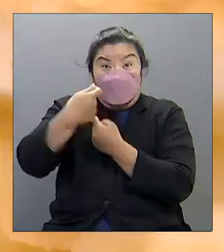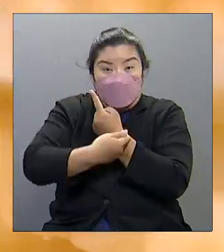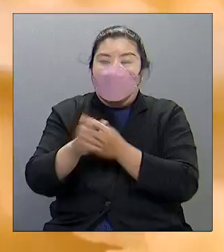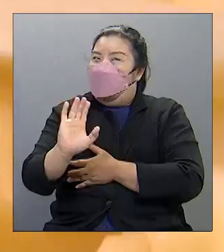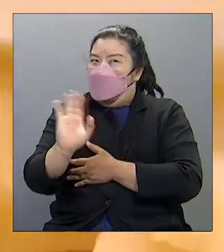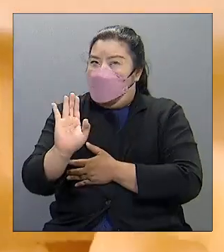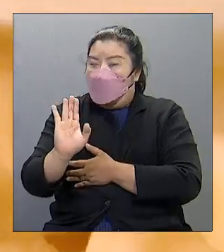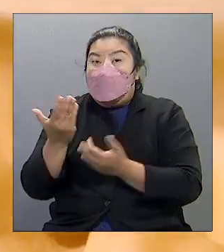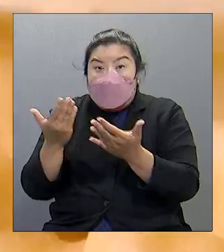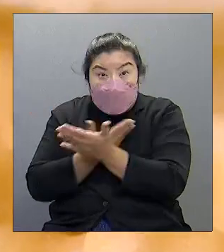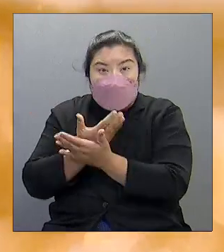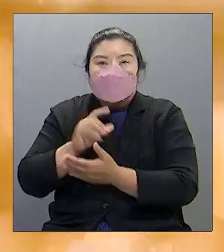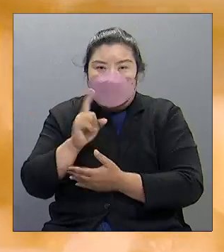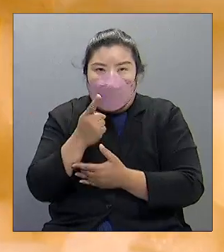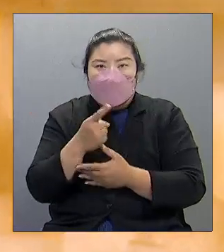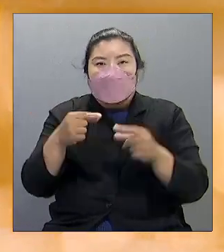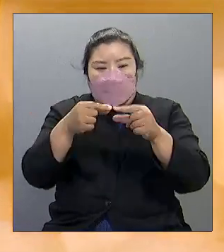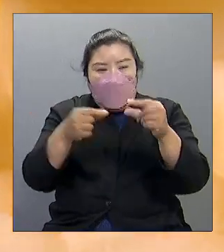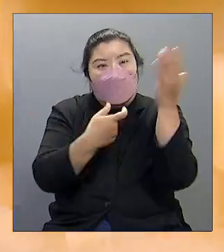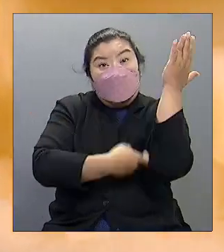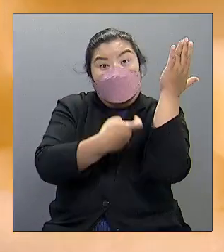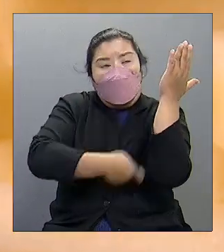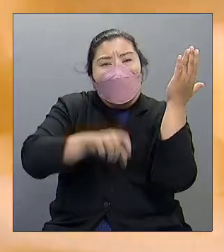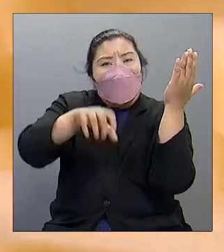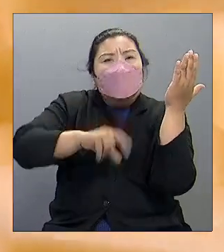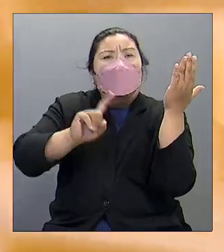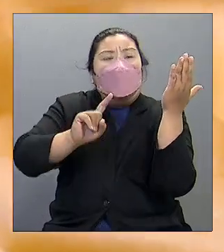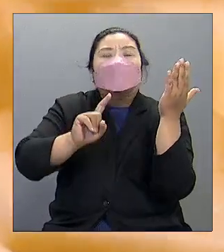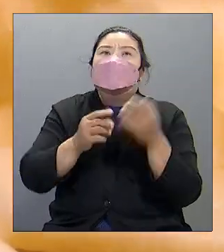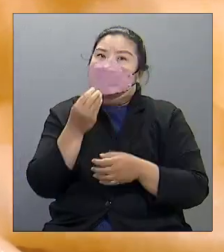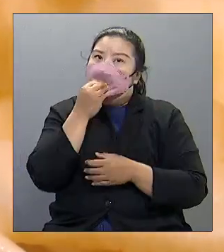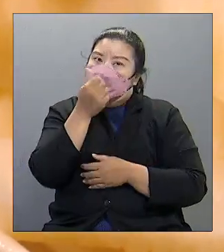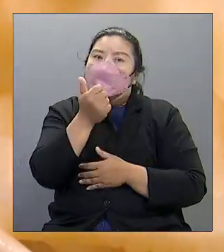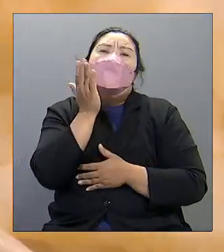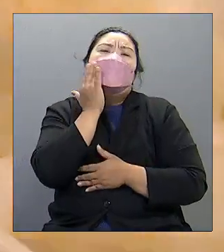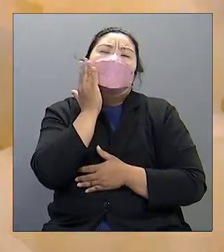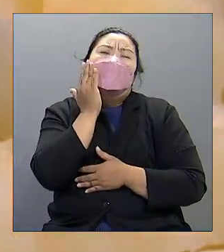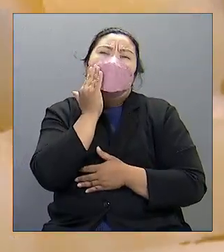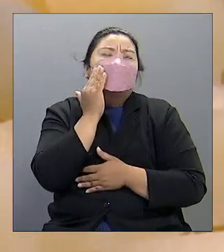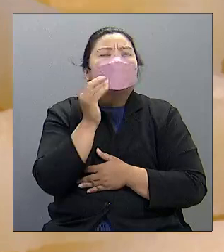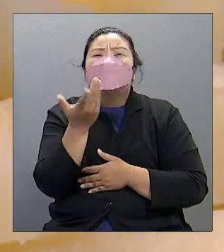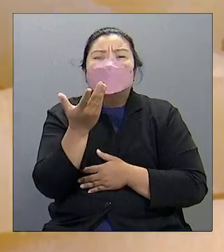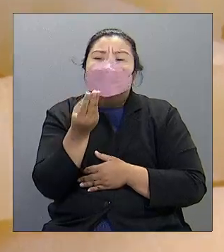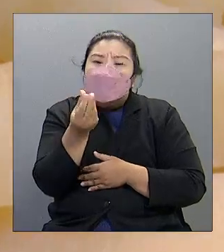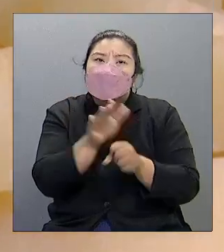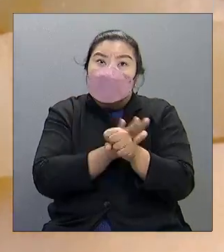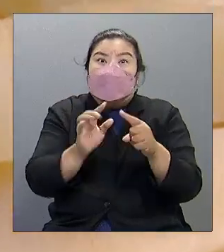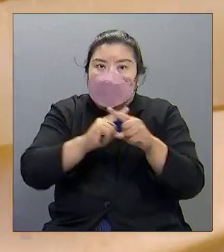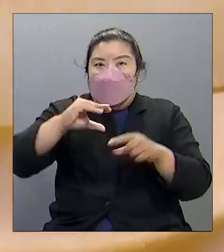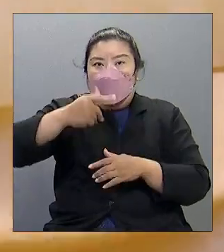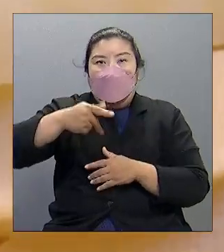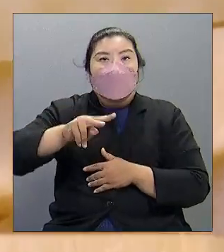เมื่อเราเปลียนกล้วยมาเป็หนอไม้ส่ได้รบคือ หนอไม้จะมีแป้งน้อยแต่ cz genauso